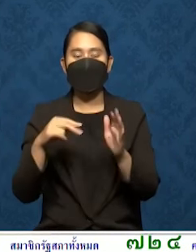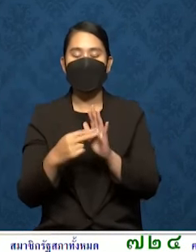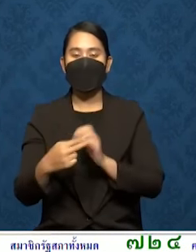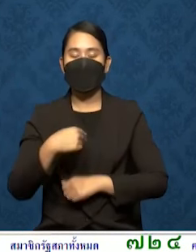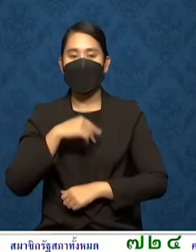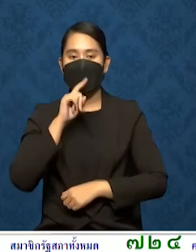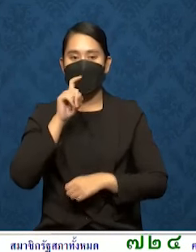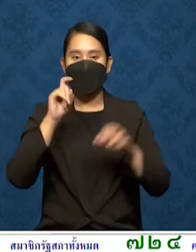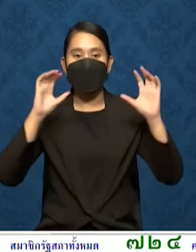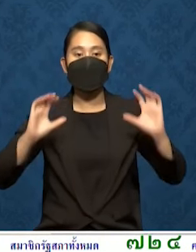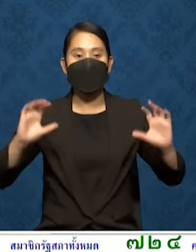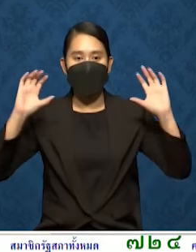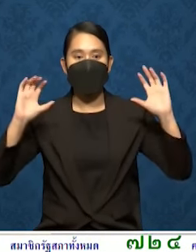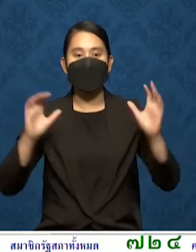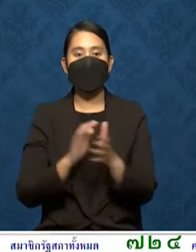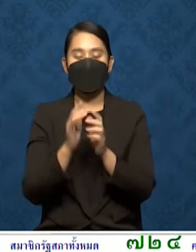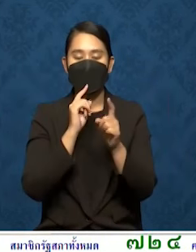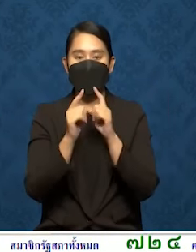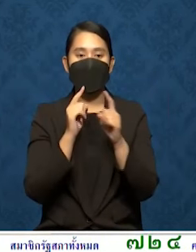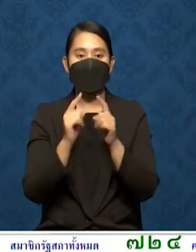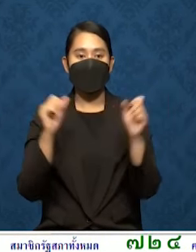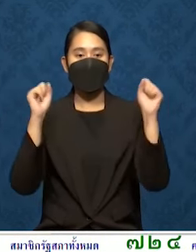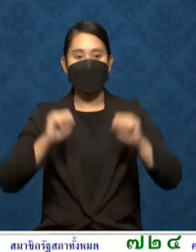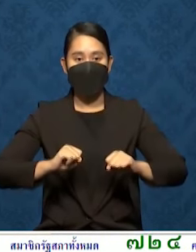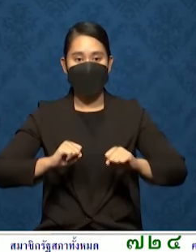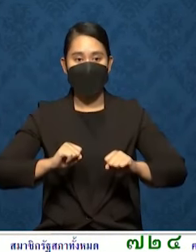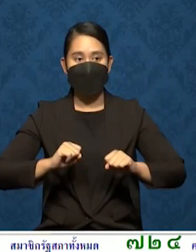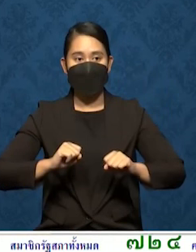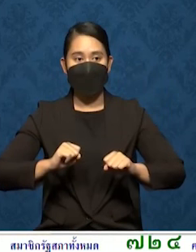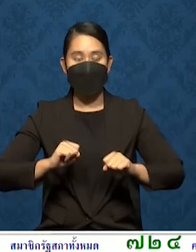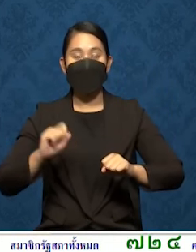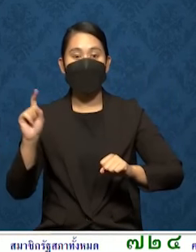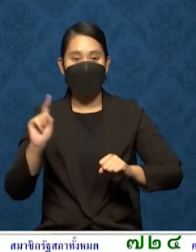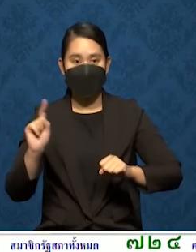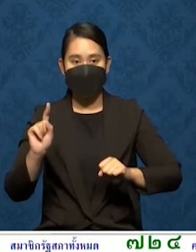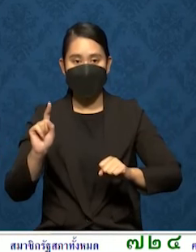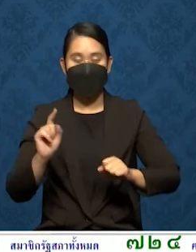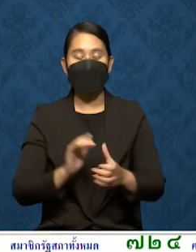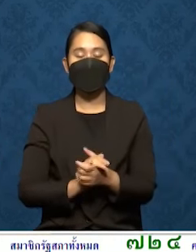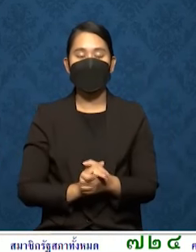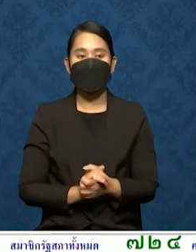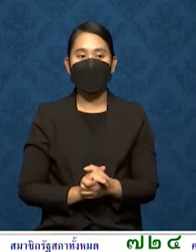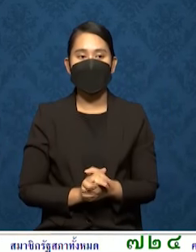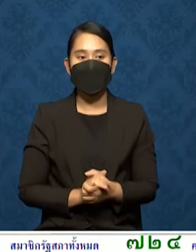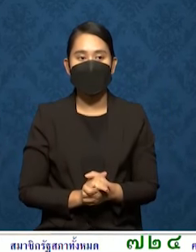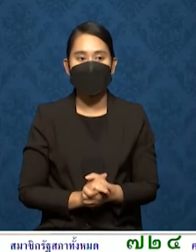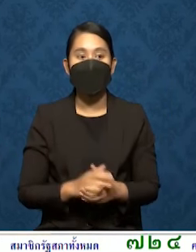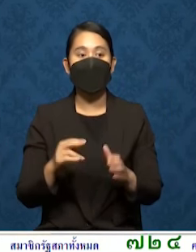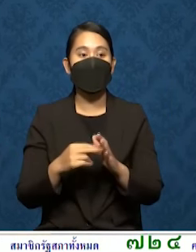ลเนี่ยได้ไปคุยและมีข้อตกลงกับมาเลเซียหรือยังในเรื่องที่จะน